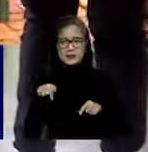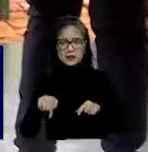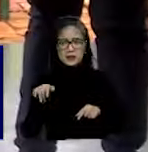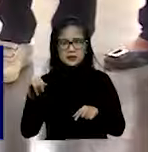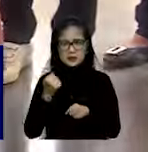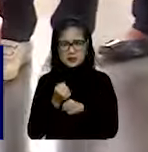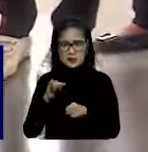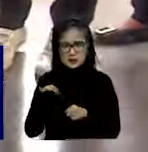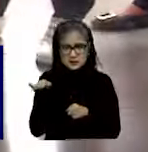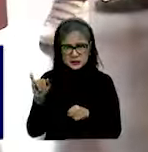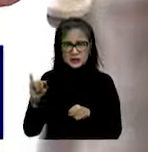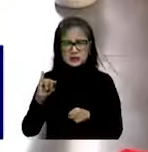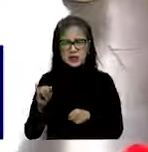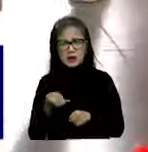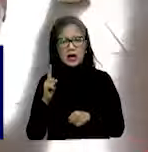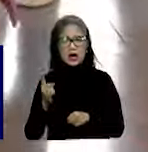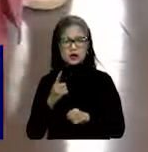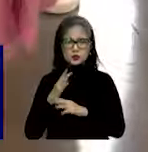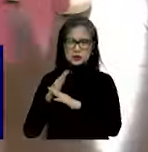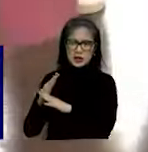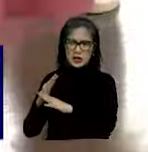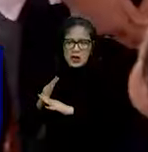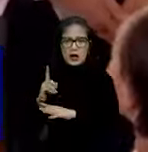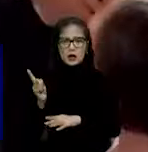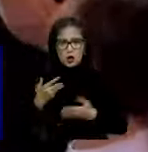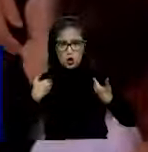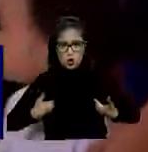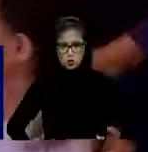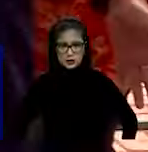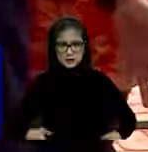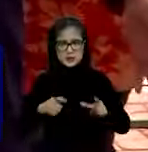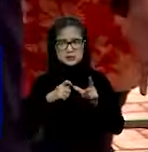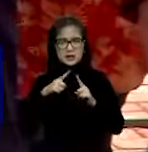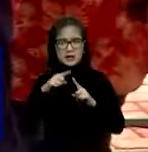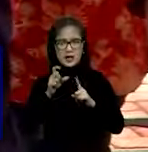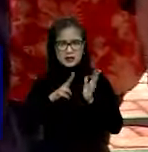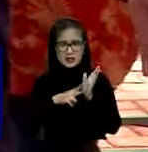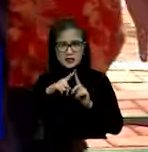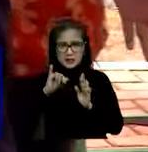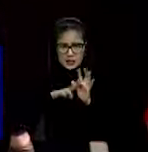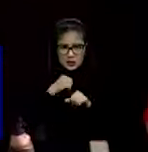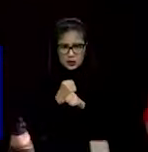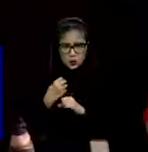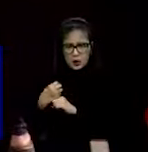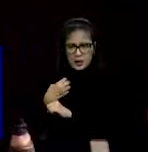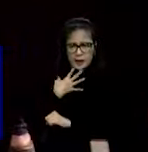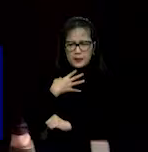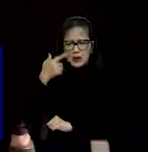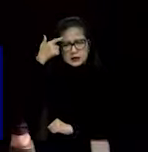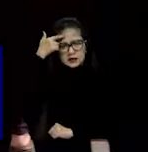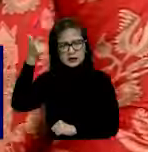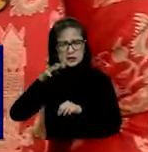tetap perlu dilakukan. Pasalnya kondisi stunting dapat berpengaruh terhadap kesehatan dan kecerdasan anak generasi penerus